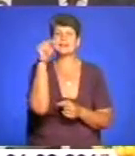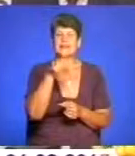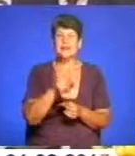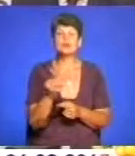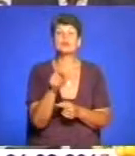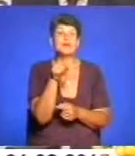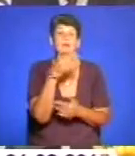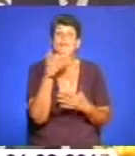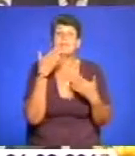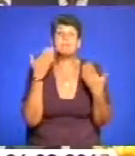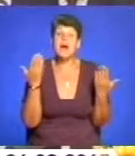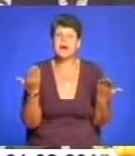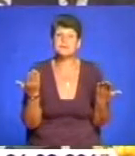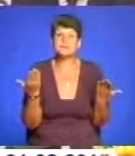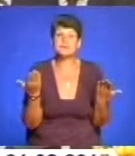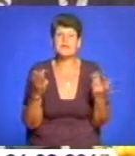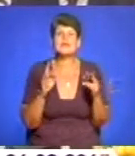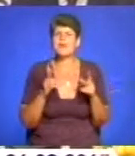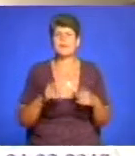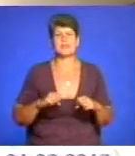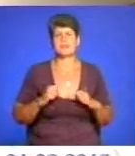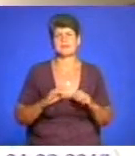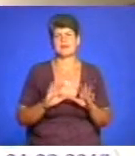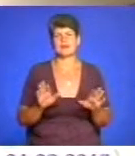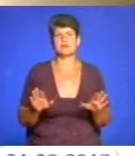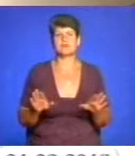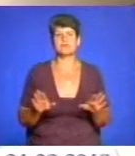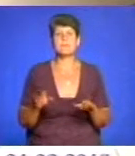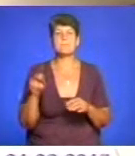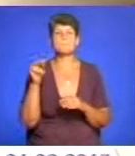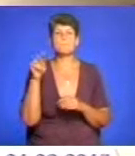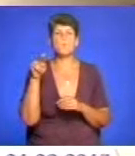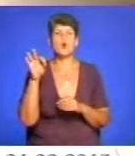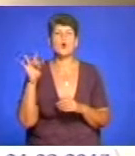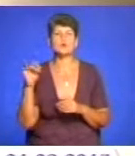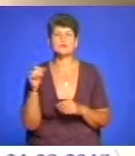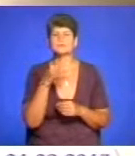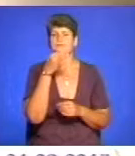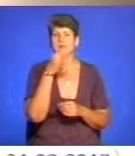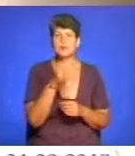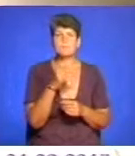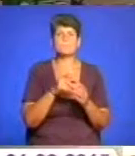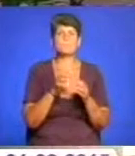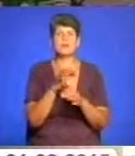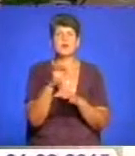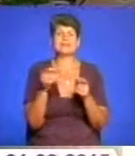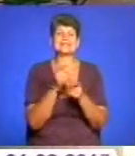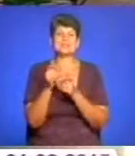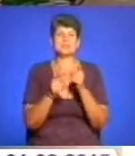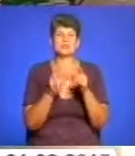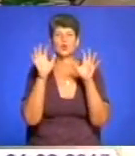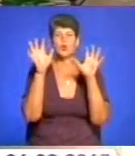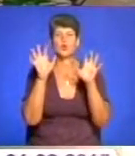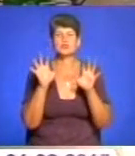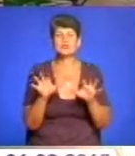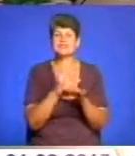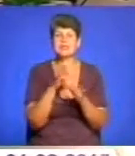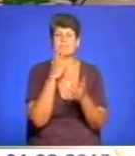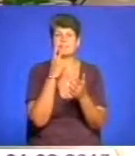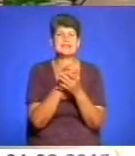там немає, як би вони не старалися. Порошенко вкотре наголосив, що проект змін до Конституції не передбачає